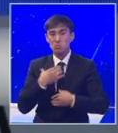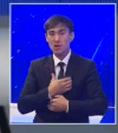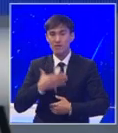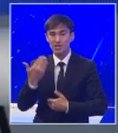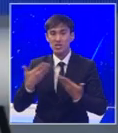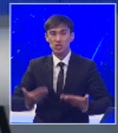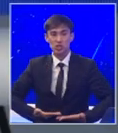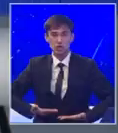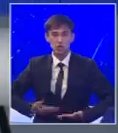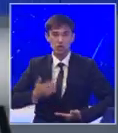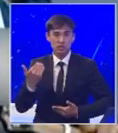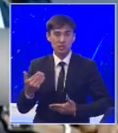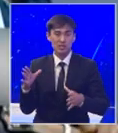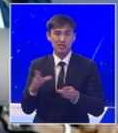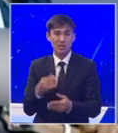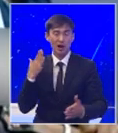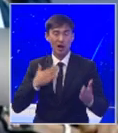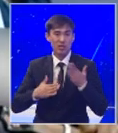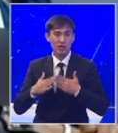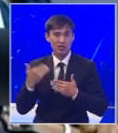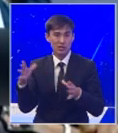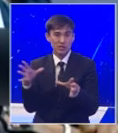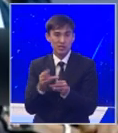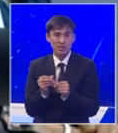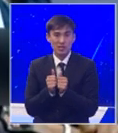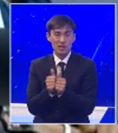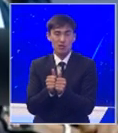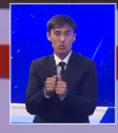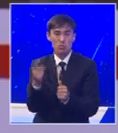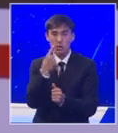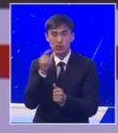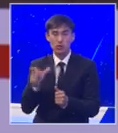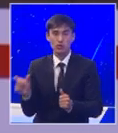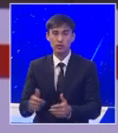их жизненные неурядицы и искренне радоваться воссоединению близких